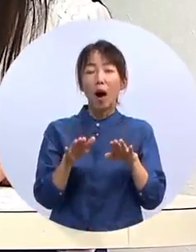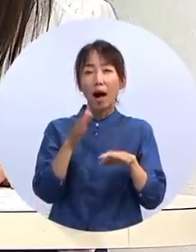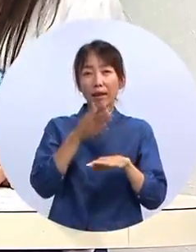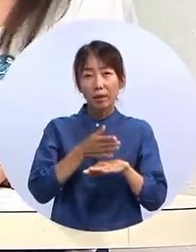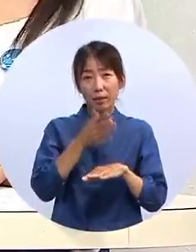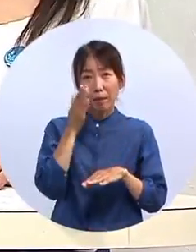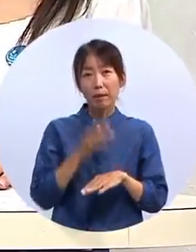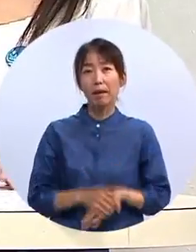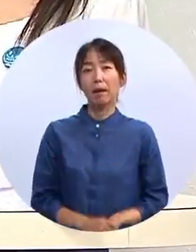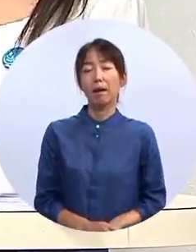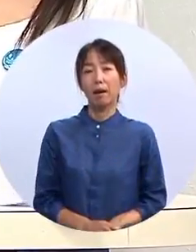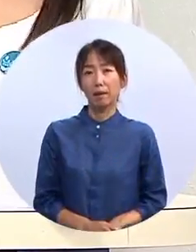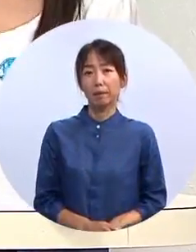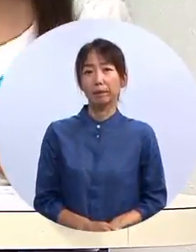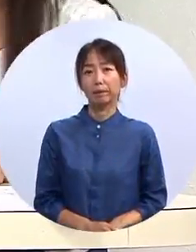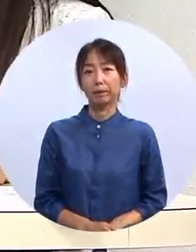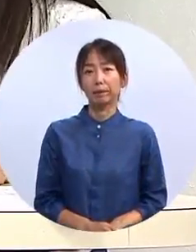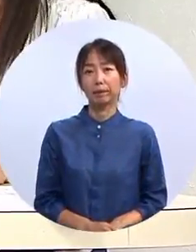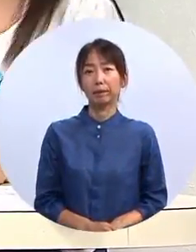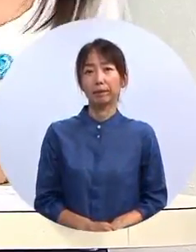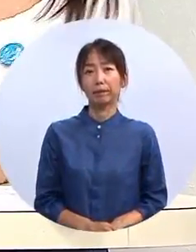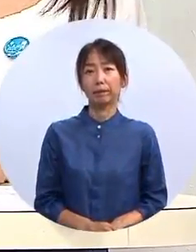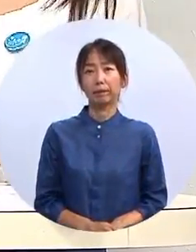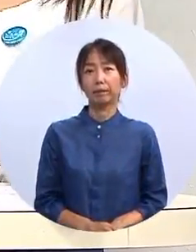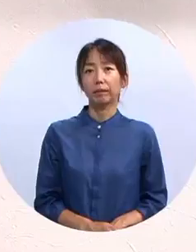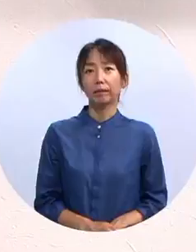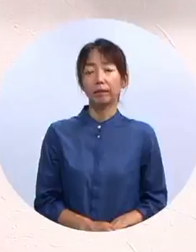とうございました。 ありがとうございました。